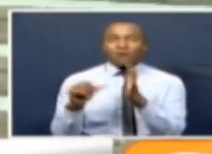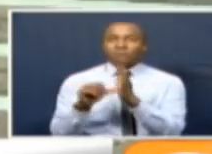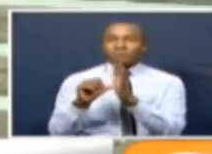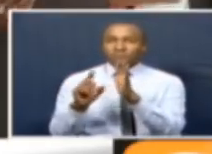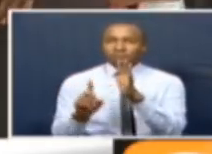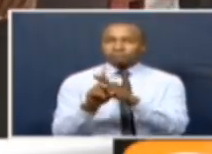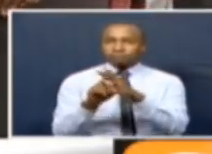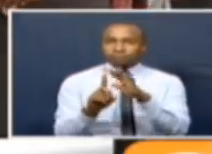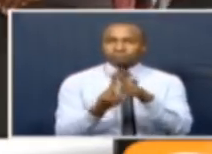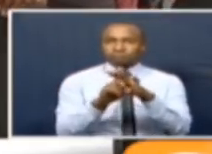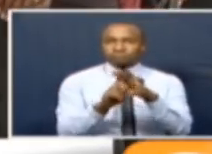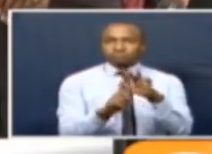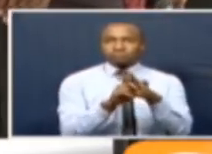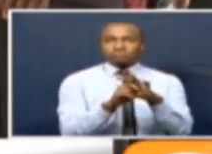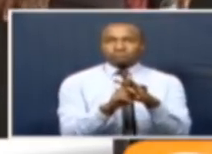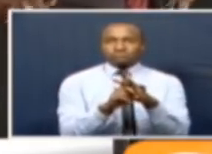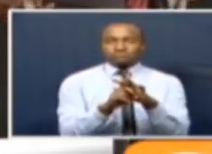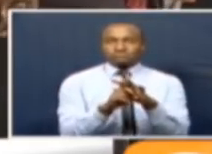mwa wanasiasa.